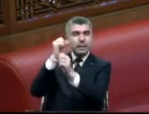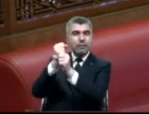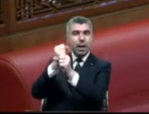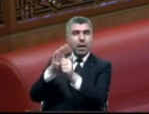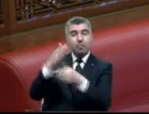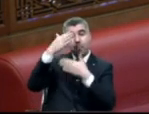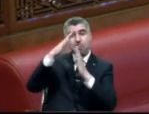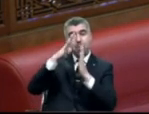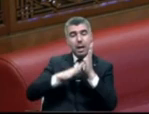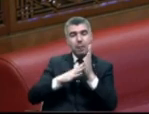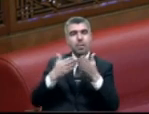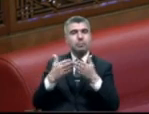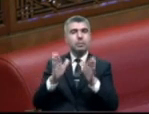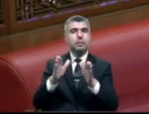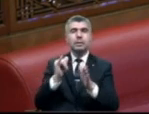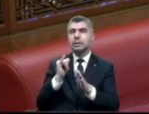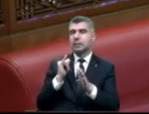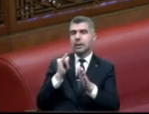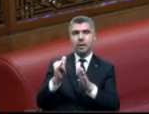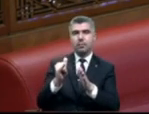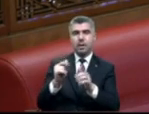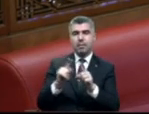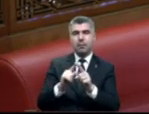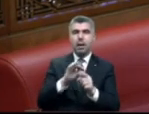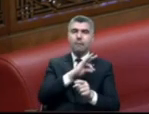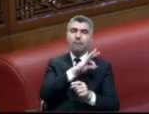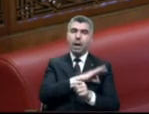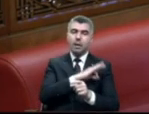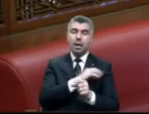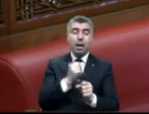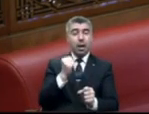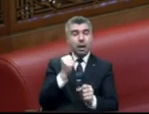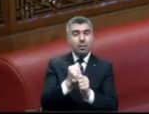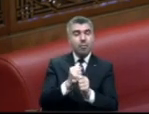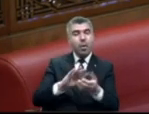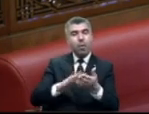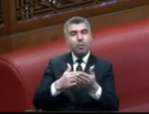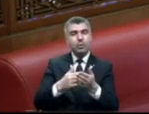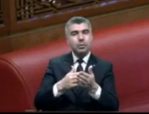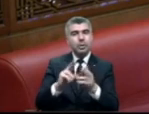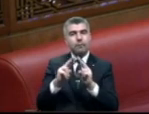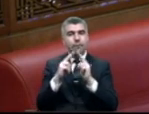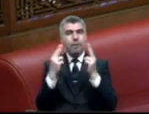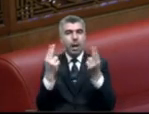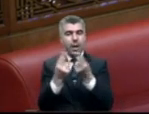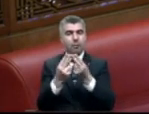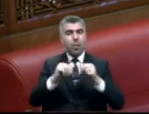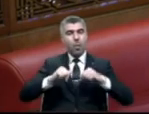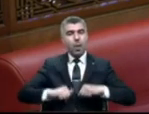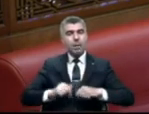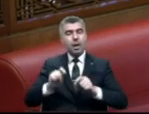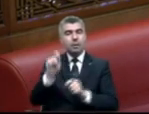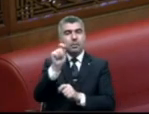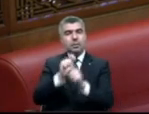مفتوحة فمن أجل تقوية موقع المغرب لاستفادة من فرص الشغل المتاحة على الصعيد الدولي. تعمل الوزارة حاليا على